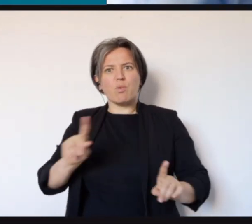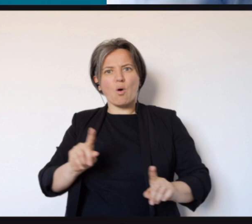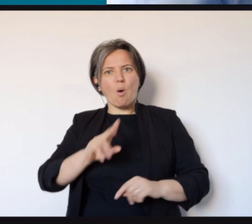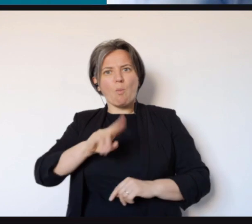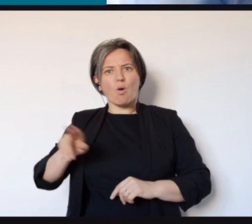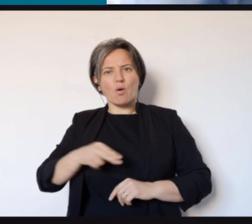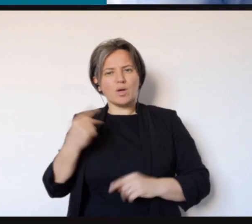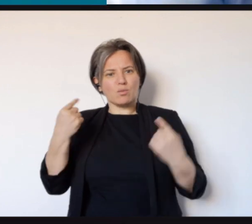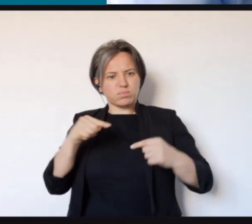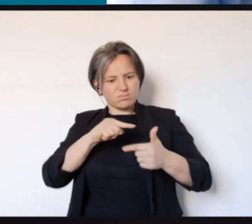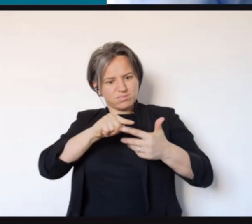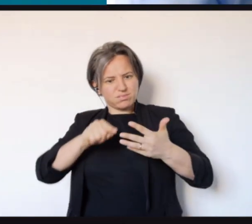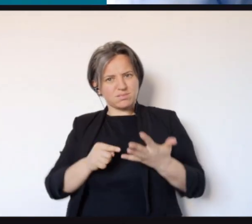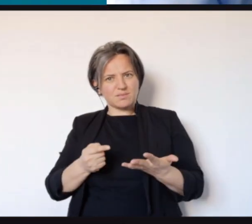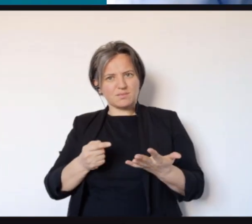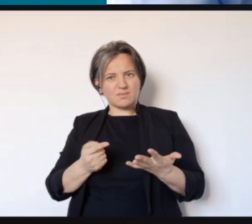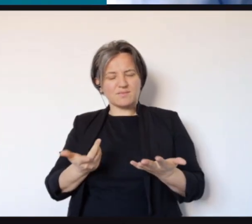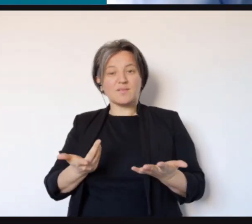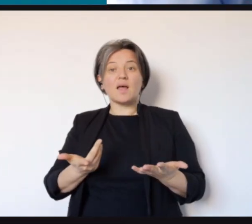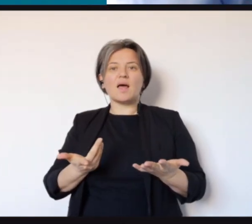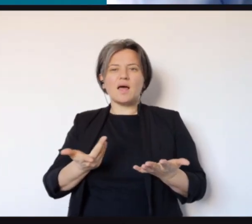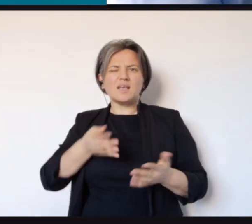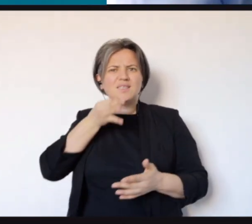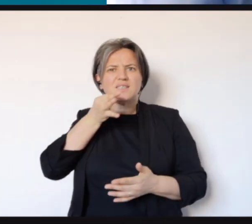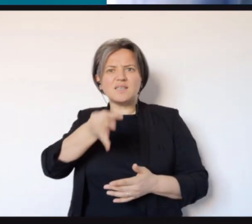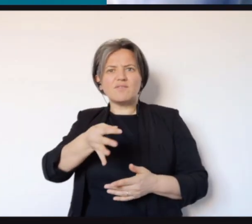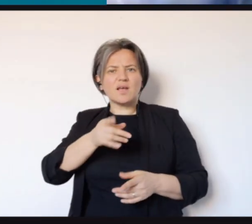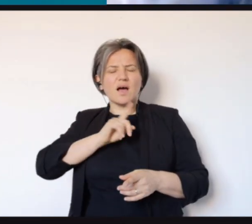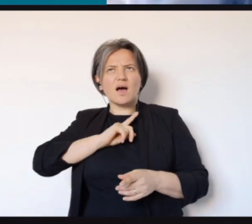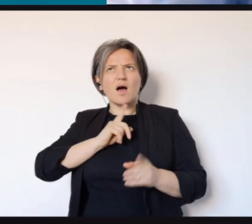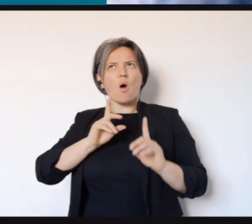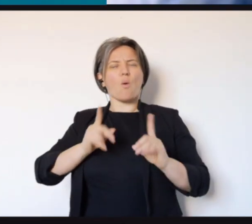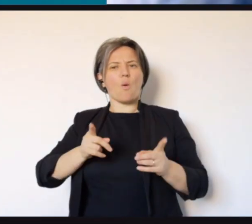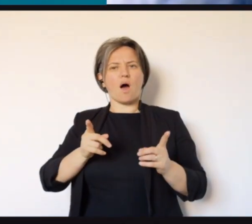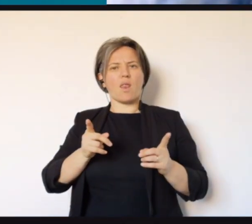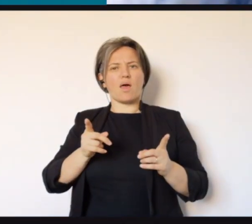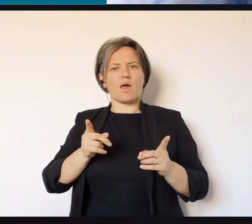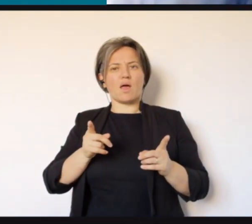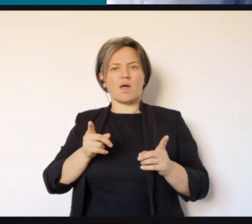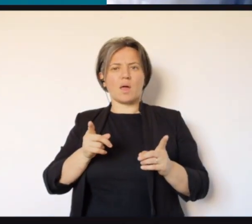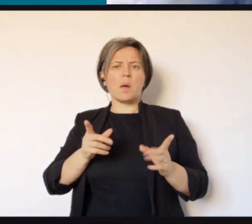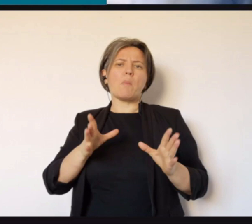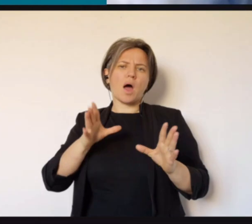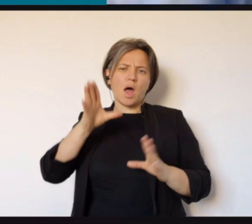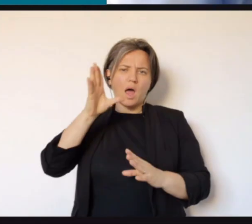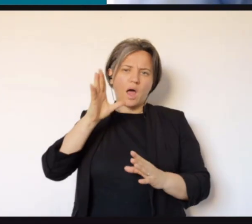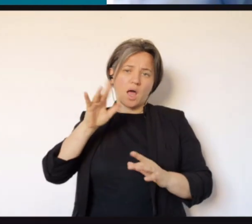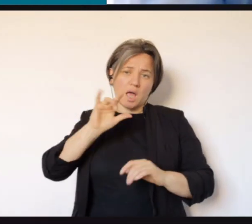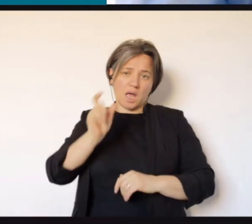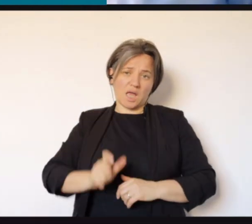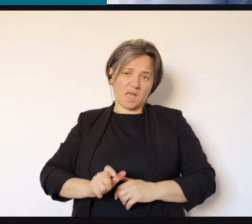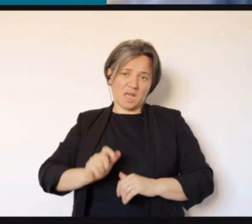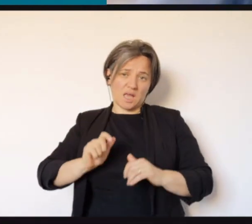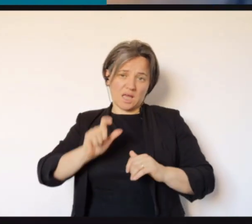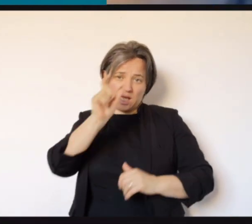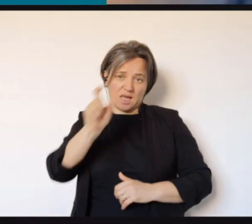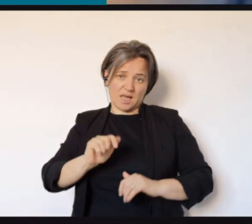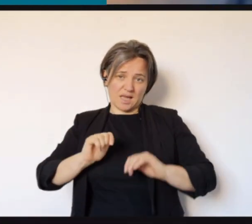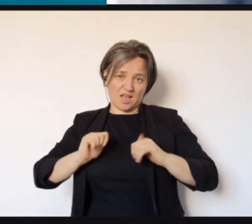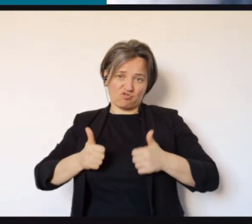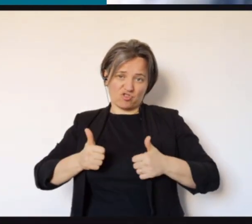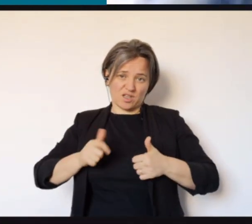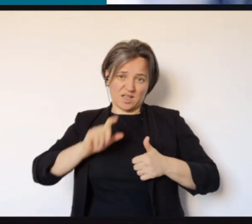E che cosa significa questo per noi? Certo, allo stesso tempo impariamo anche, come